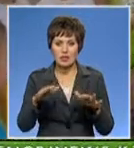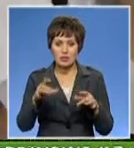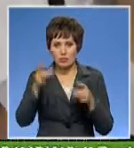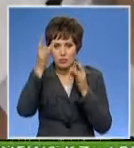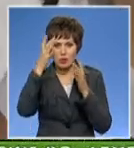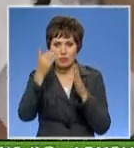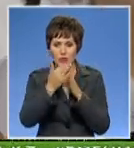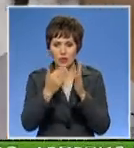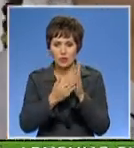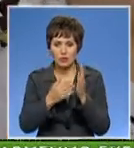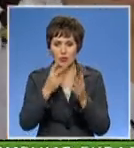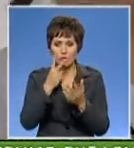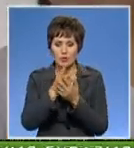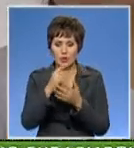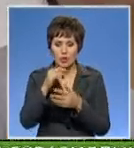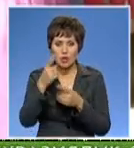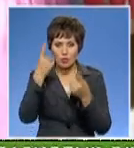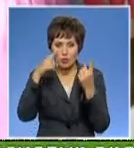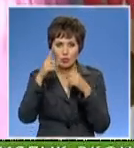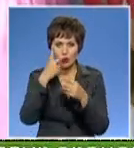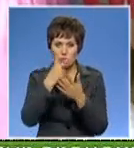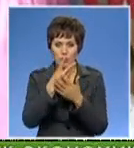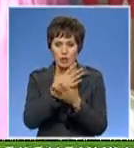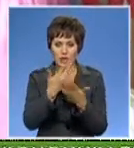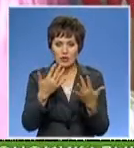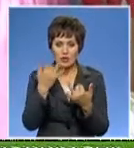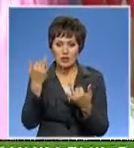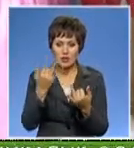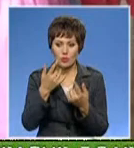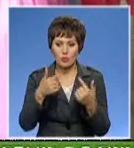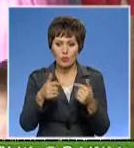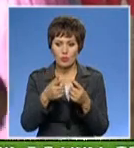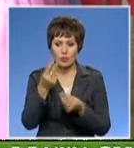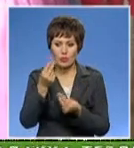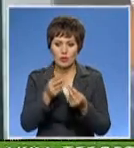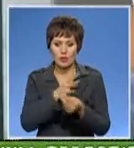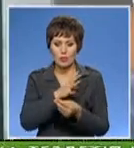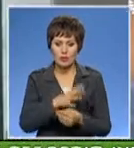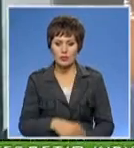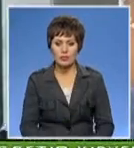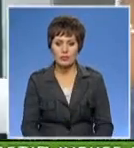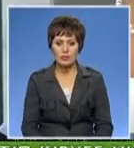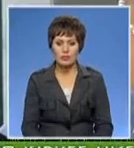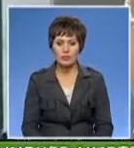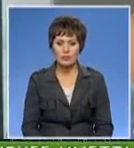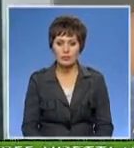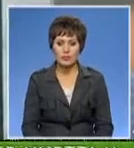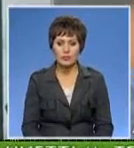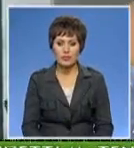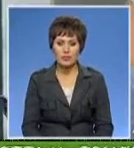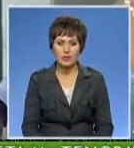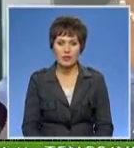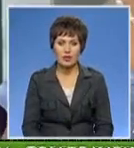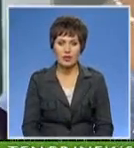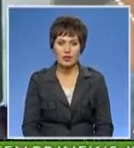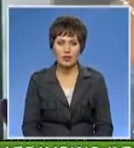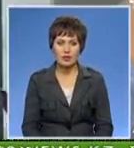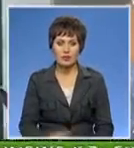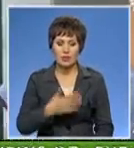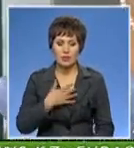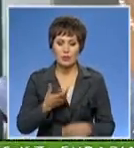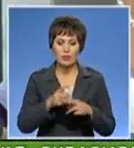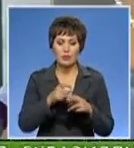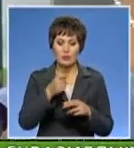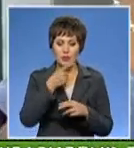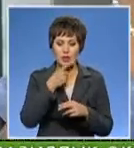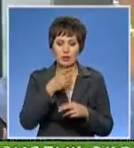мерекелік бағдарлама қойылып, мультфильм кейіпкерлері түрлі қызықты ойындар ұйымдастырды. Ағам метро ұнады. Мен